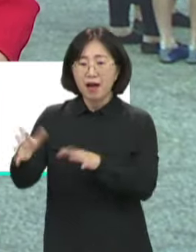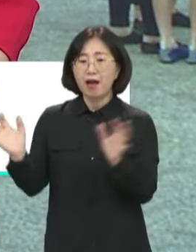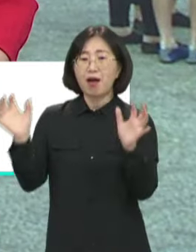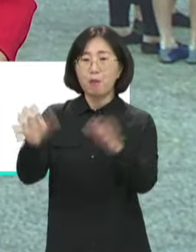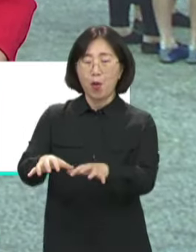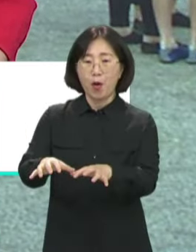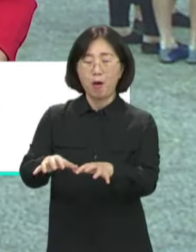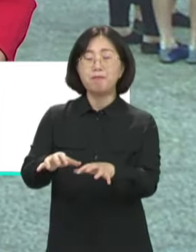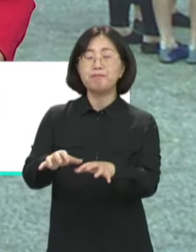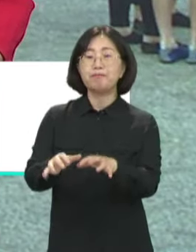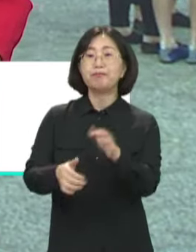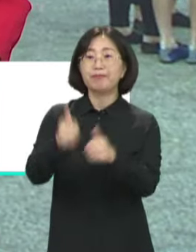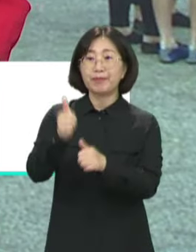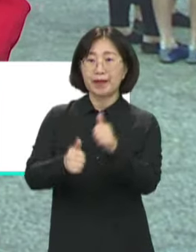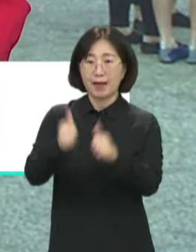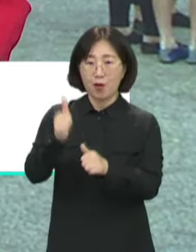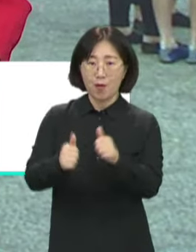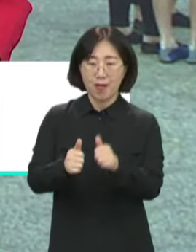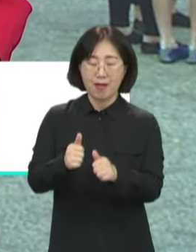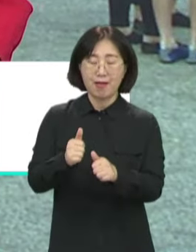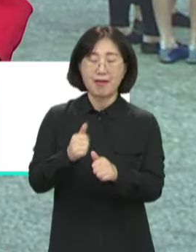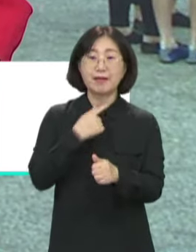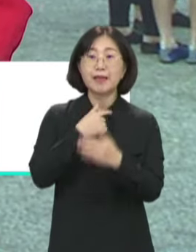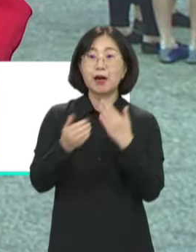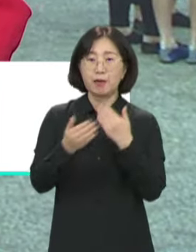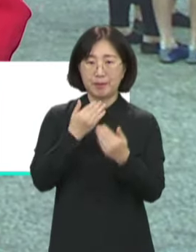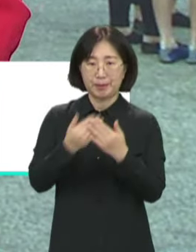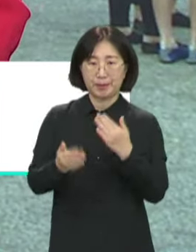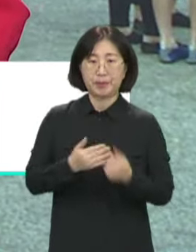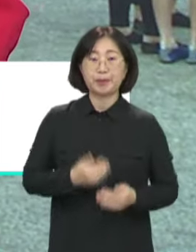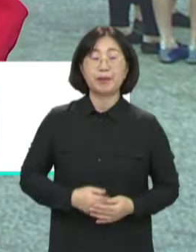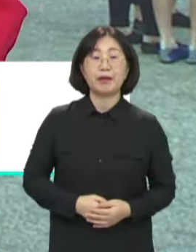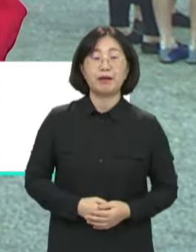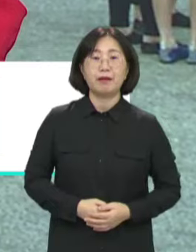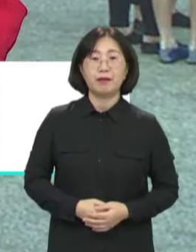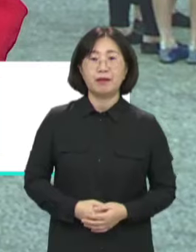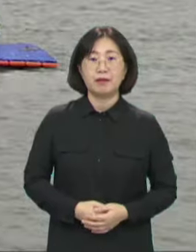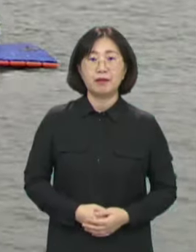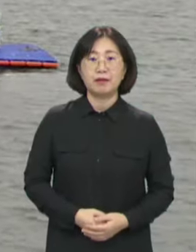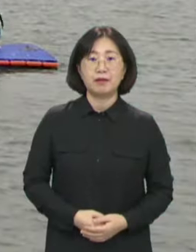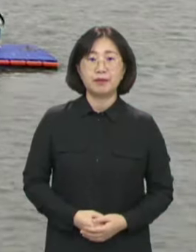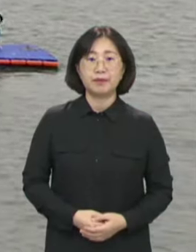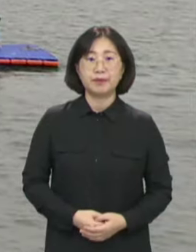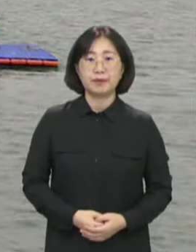대회를 진행했습니다. 장석영 기자가 그 현장에 다녀왔습니다.